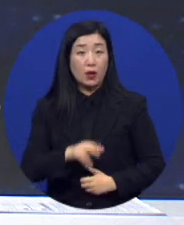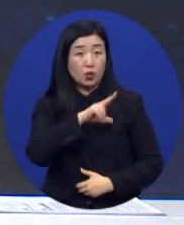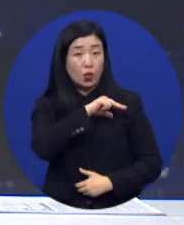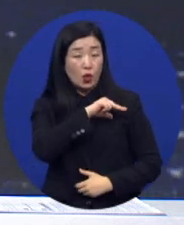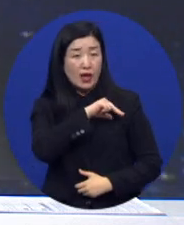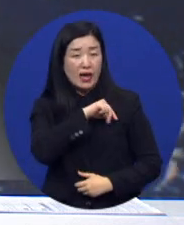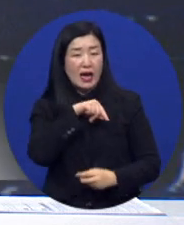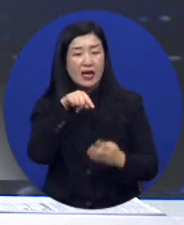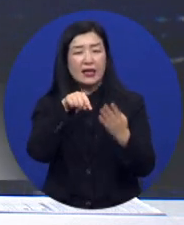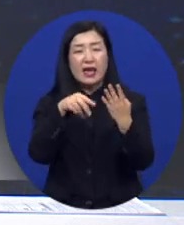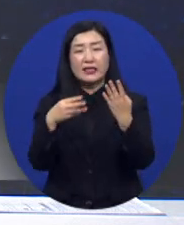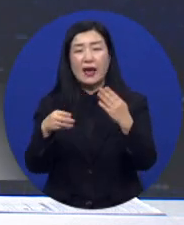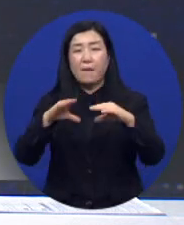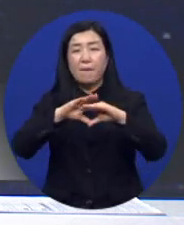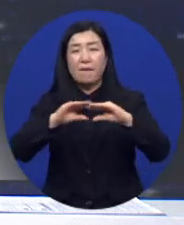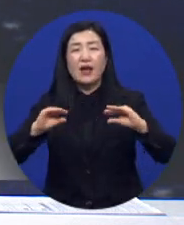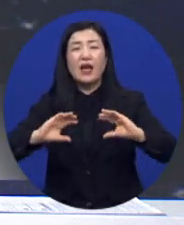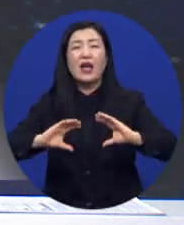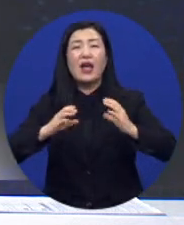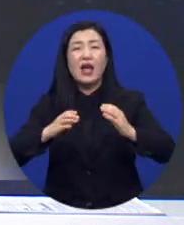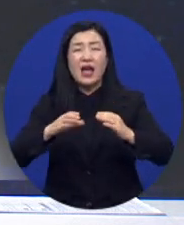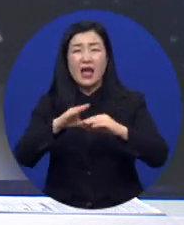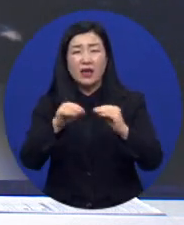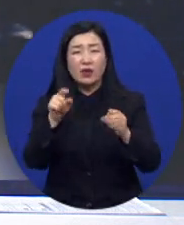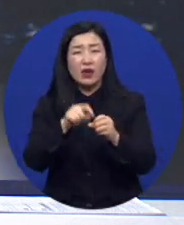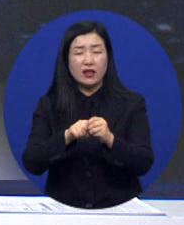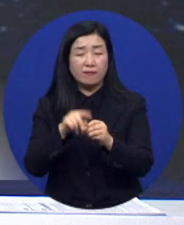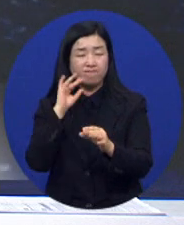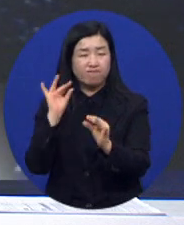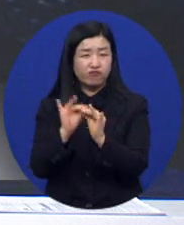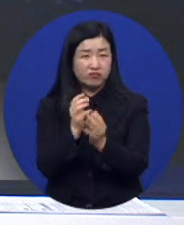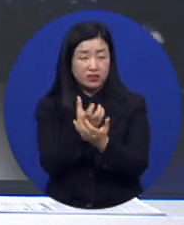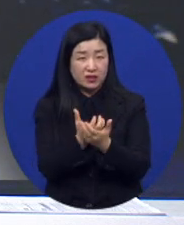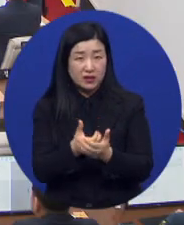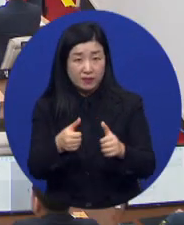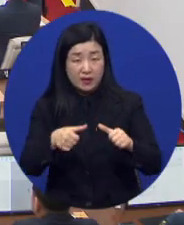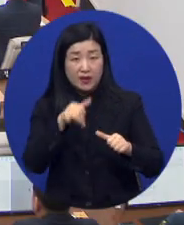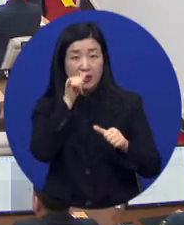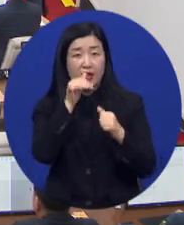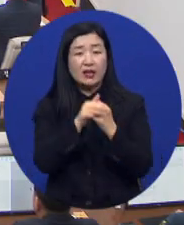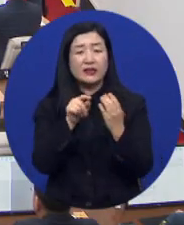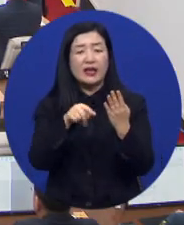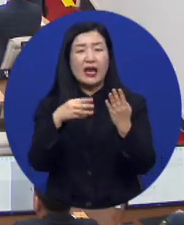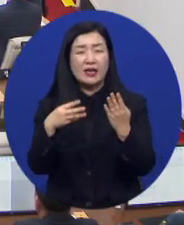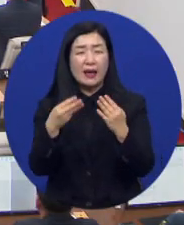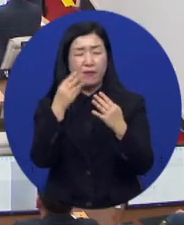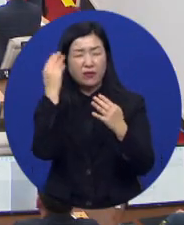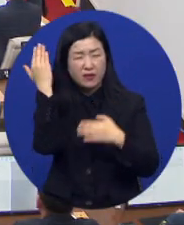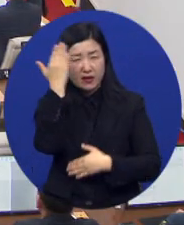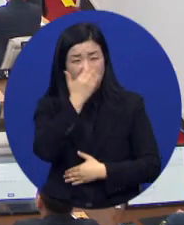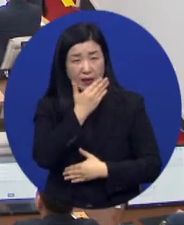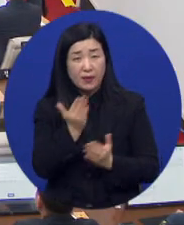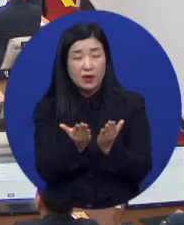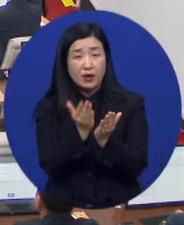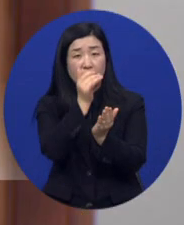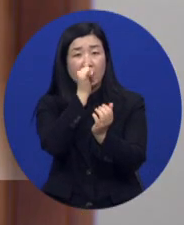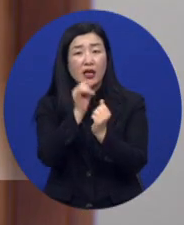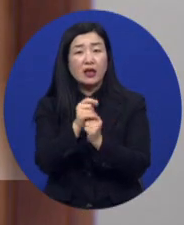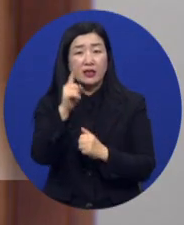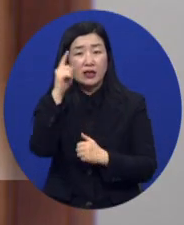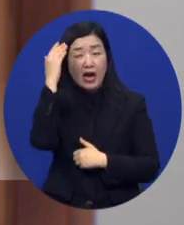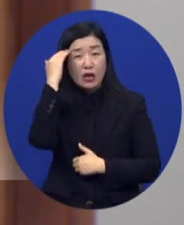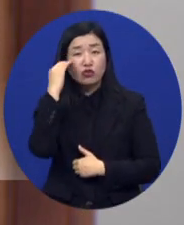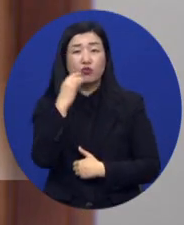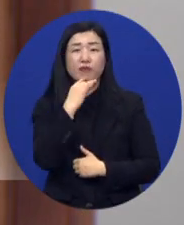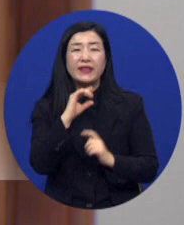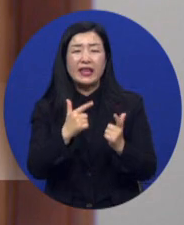제주도의회가 4.3의 국제적 해결을 촉구하는 결의안을 채택했습니다. 결의안은 4.3의 정명을 위해 대한민국 정부뿐만